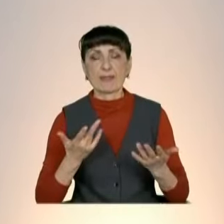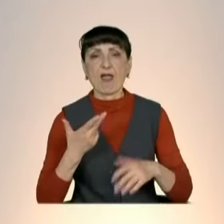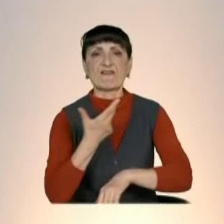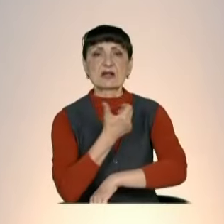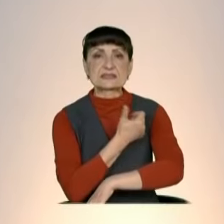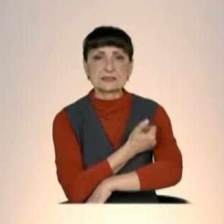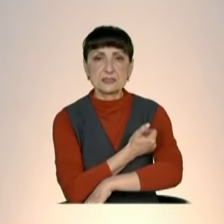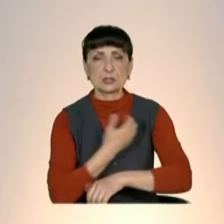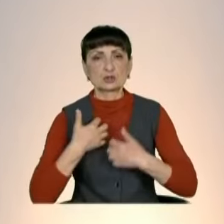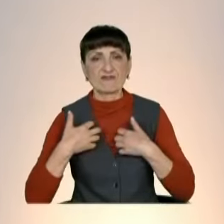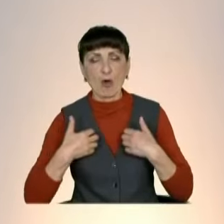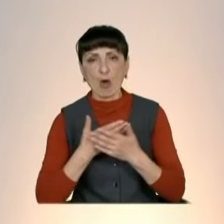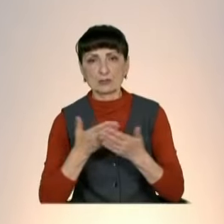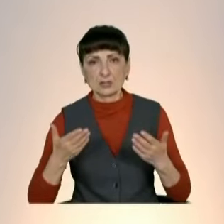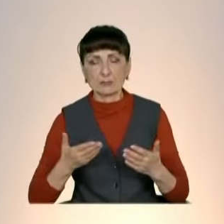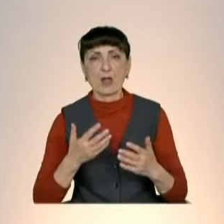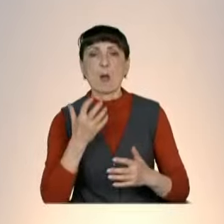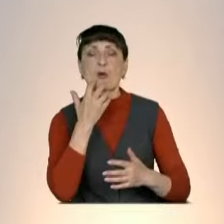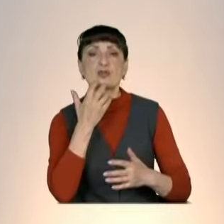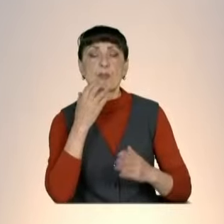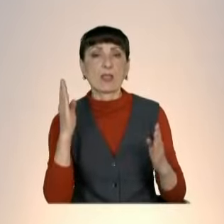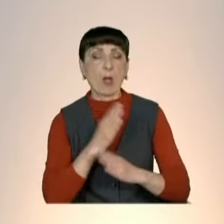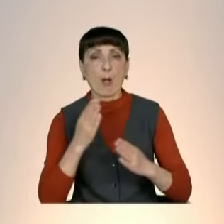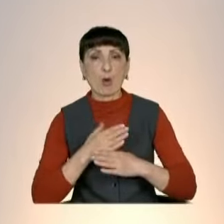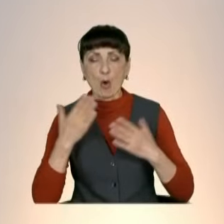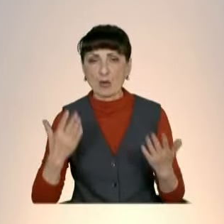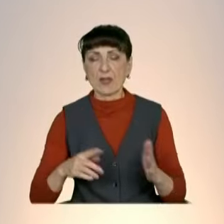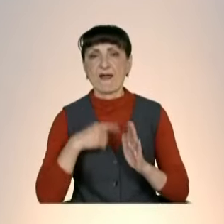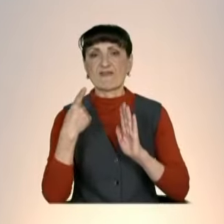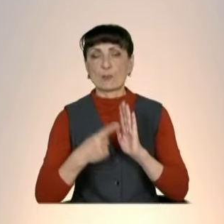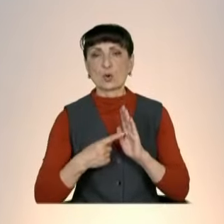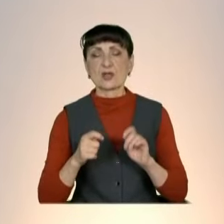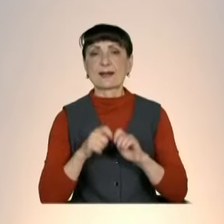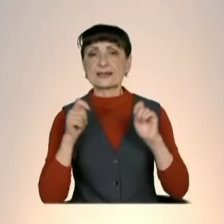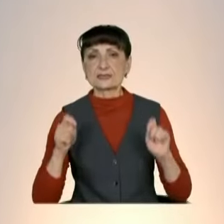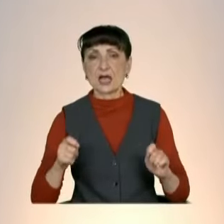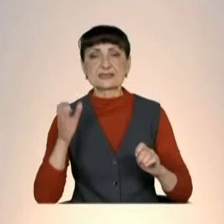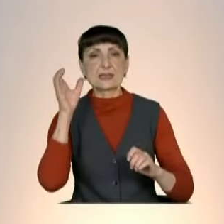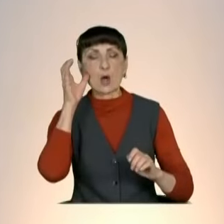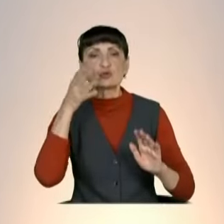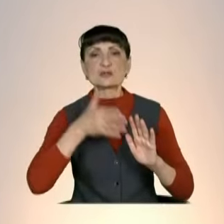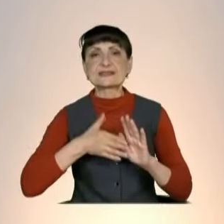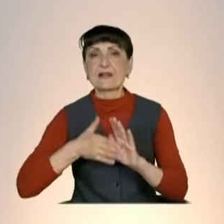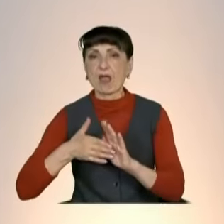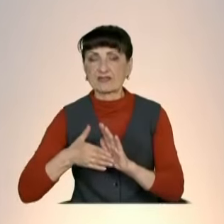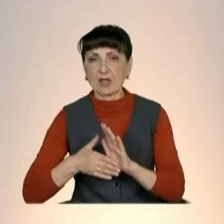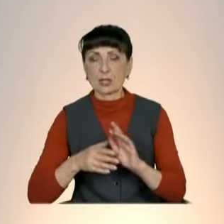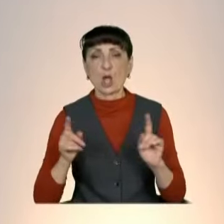вакцинами своевременной, глобальное потепление климата, вопросы организации именно научных исследований с тем,